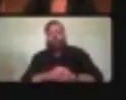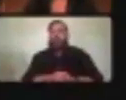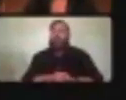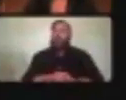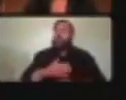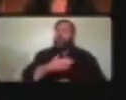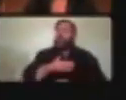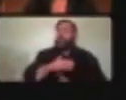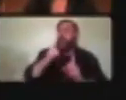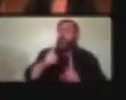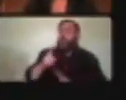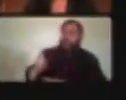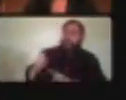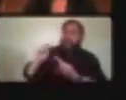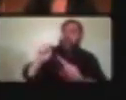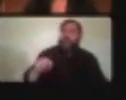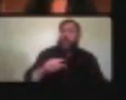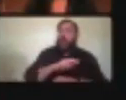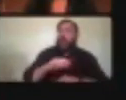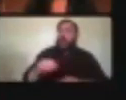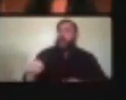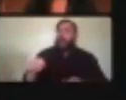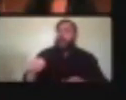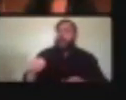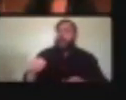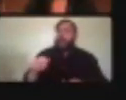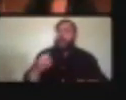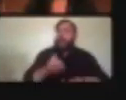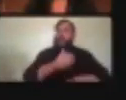tunashughulikia watoto ambao bado hawajafikia malengo yao.